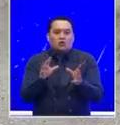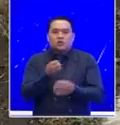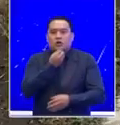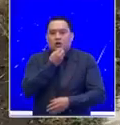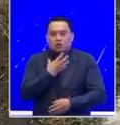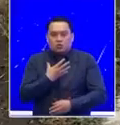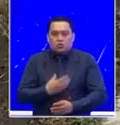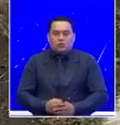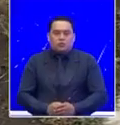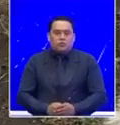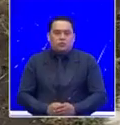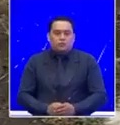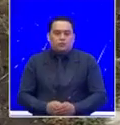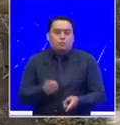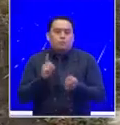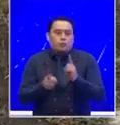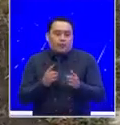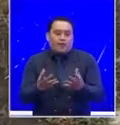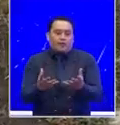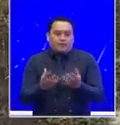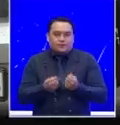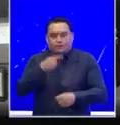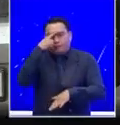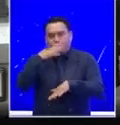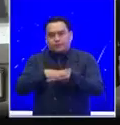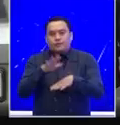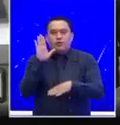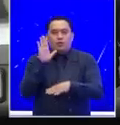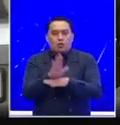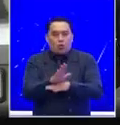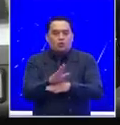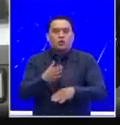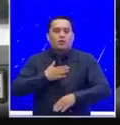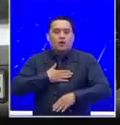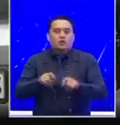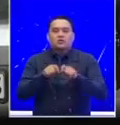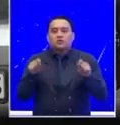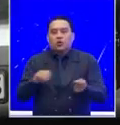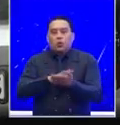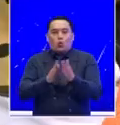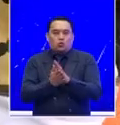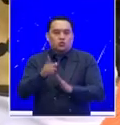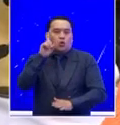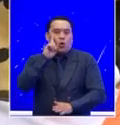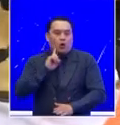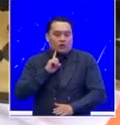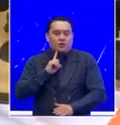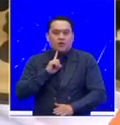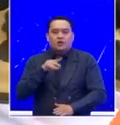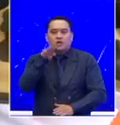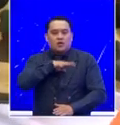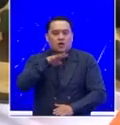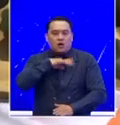хорошо. Приняли действительно хорошо. По поручению акима области для наших сограждан создали все комфортные условия. К примеру, в